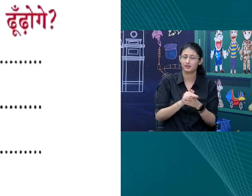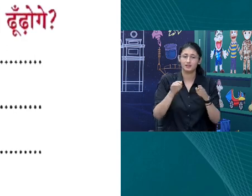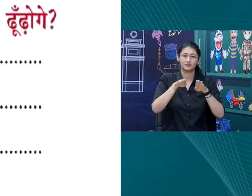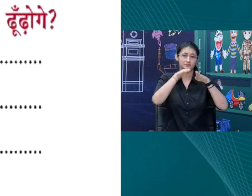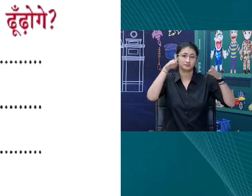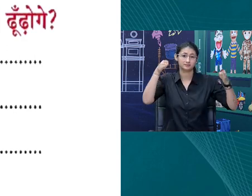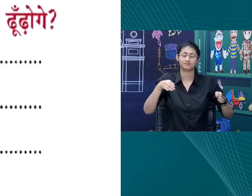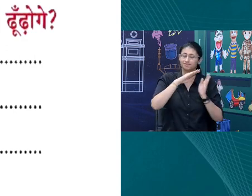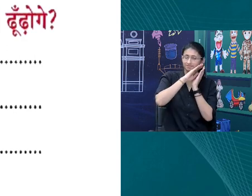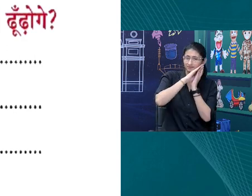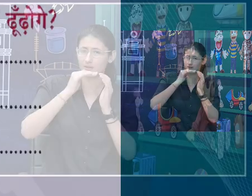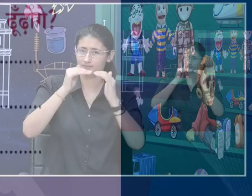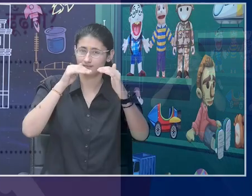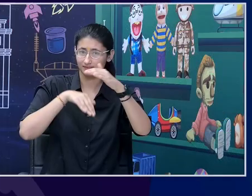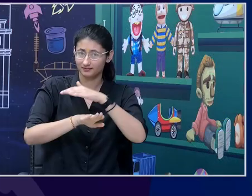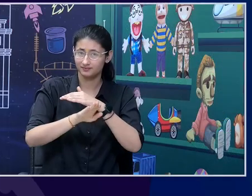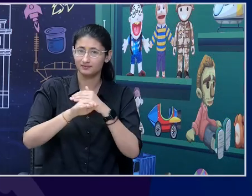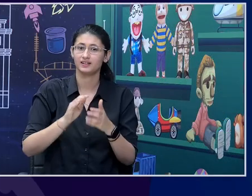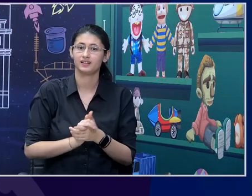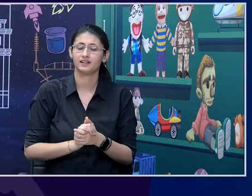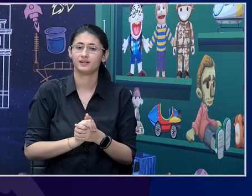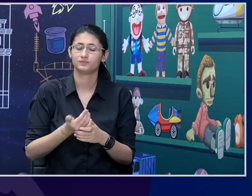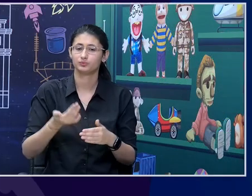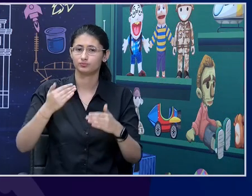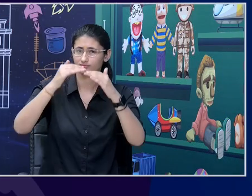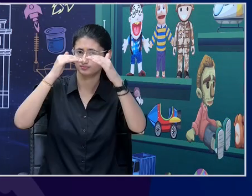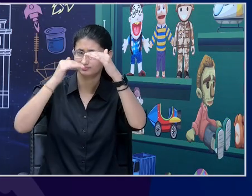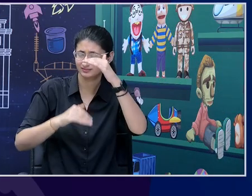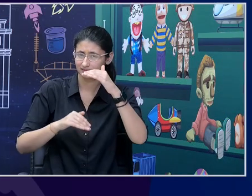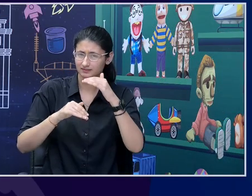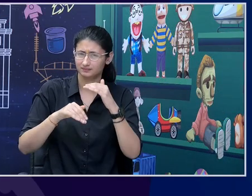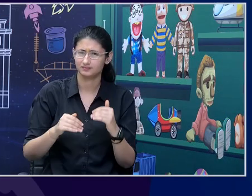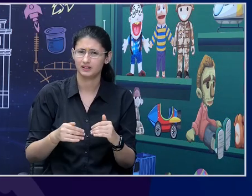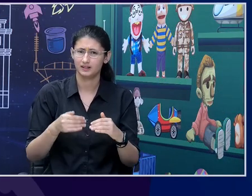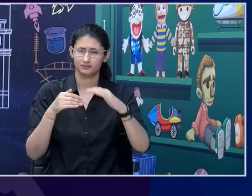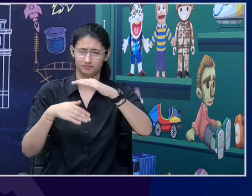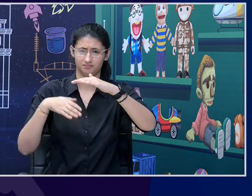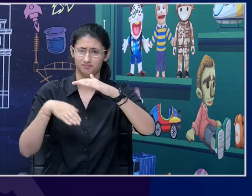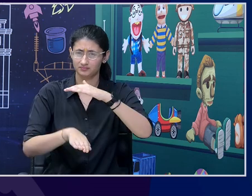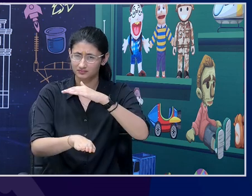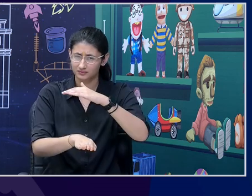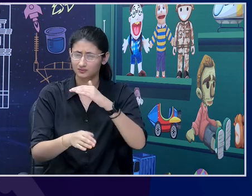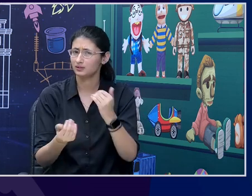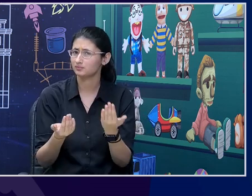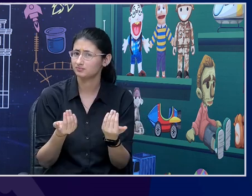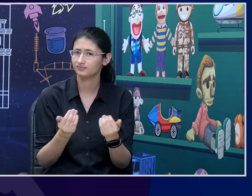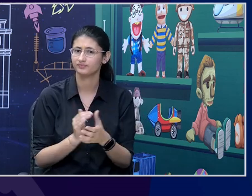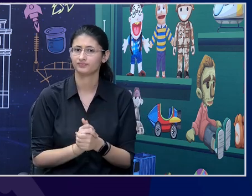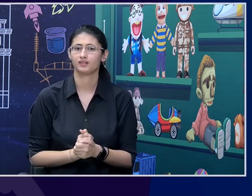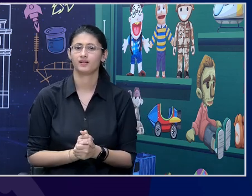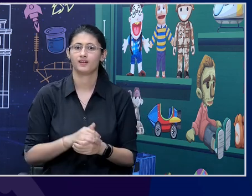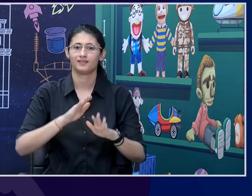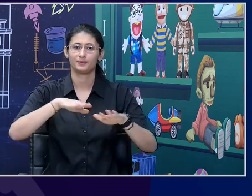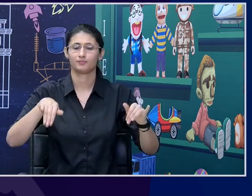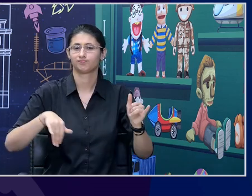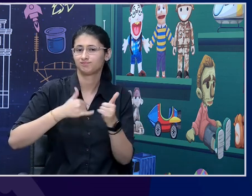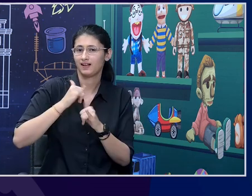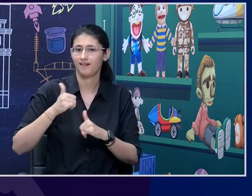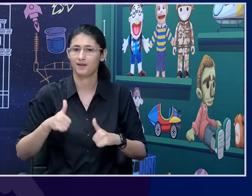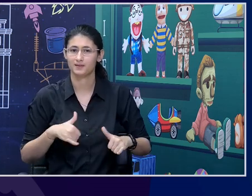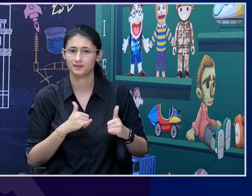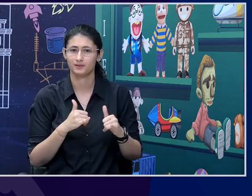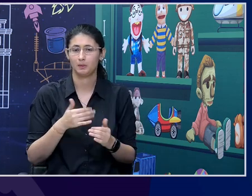और कहां ढूंढ सकते हैं की यदि बहुत बच्चे शैतानी कर रहे हैं तो जाहिर सी बात है की उनकी